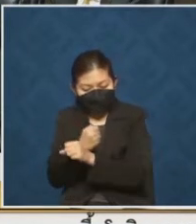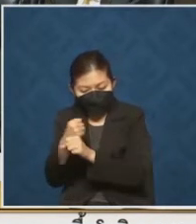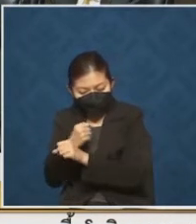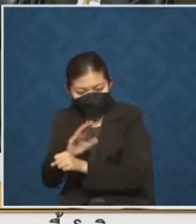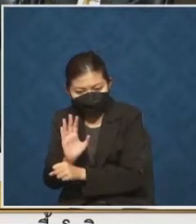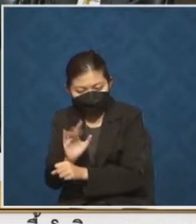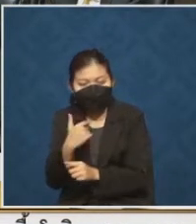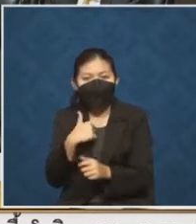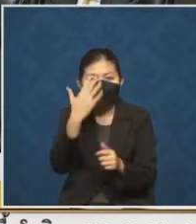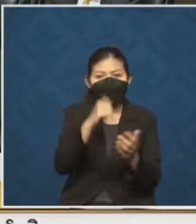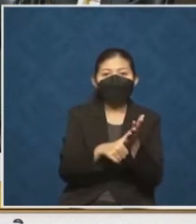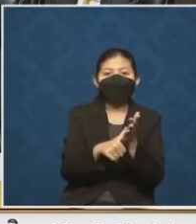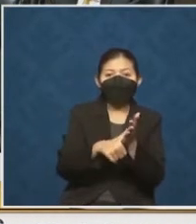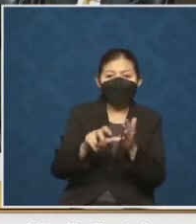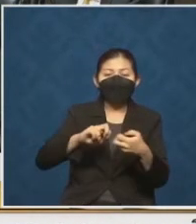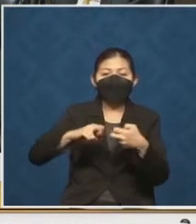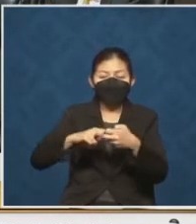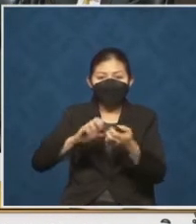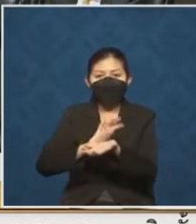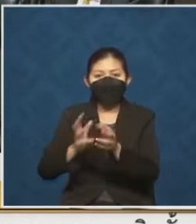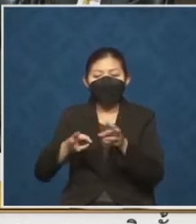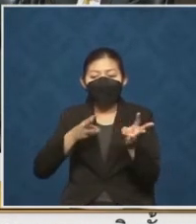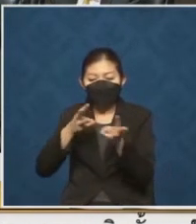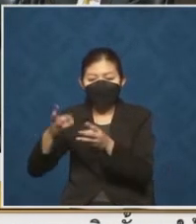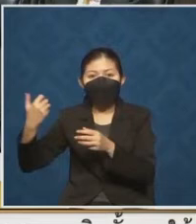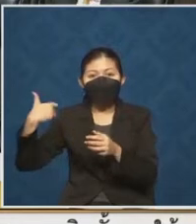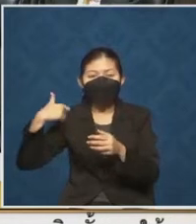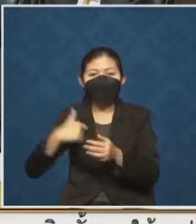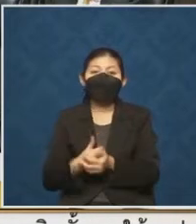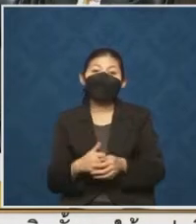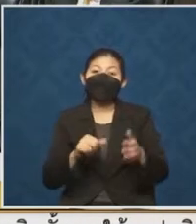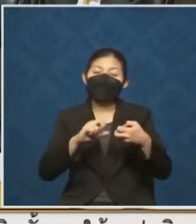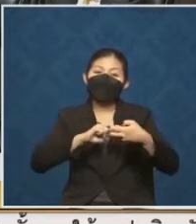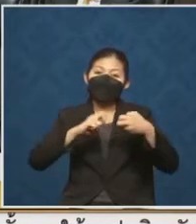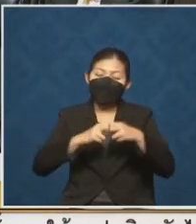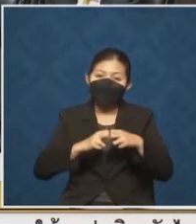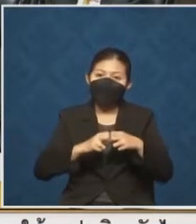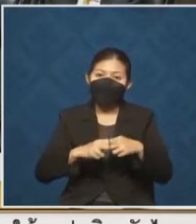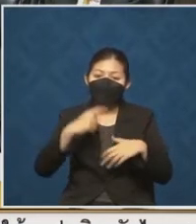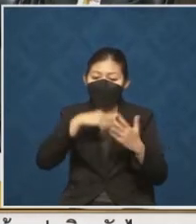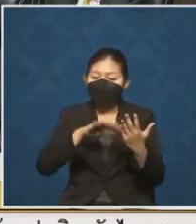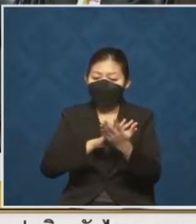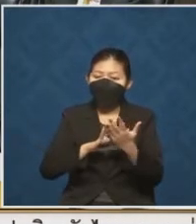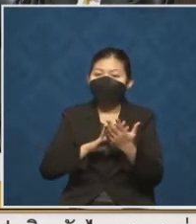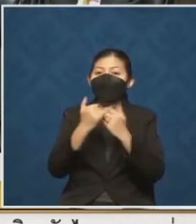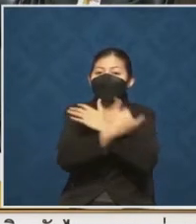มีกระทรวงดีอีหรือDSนะครับและกระทรวงที่จะทอดเพื่อเศรษฐกิจและสังคม